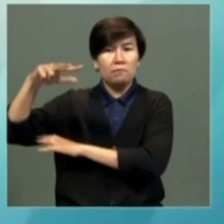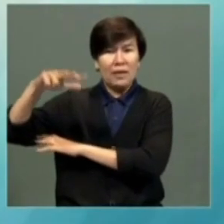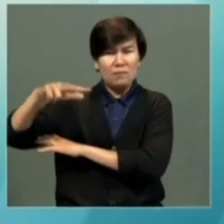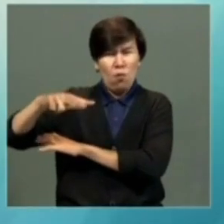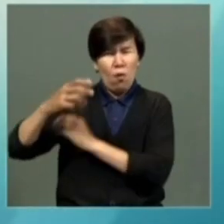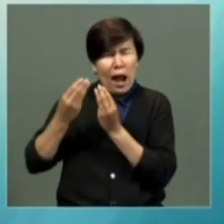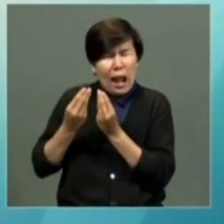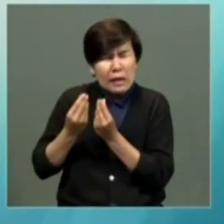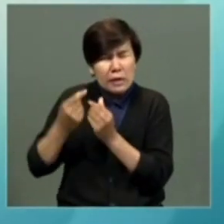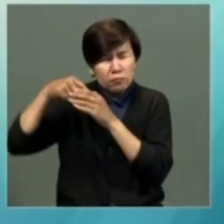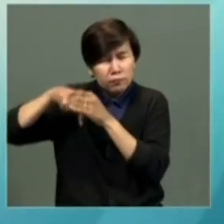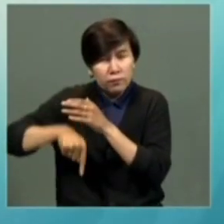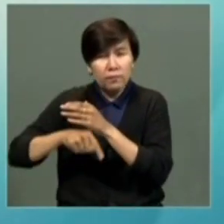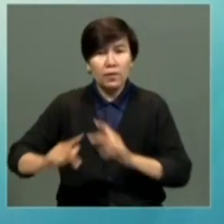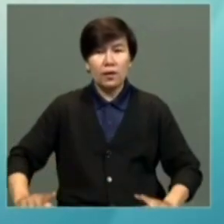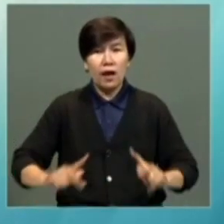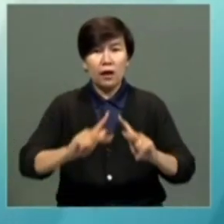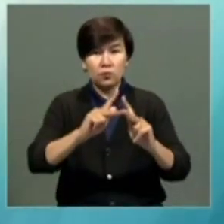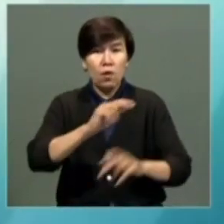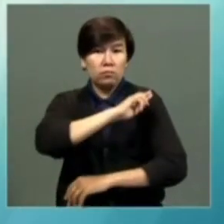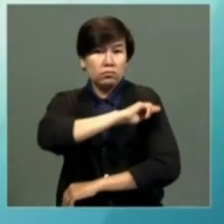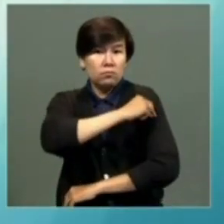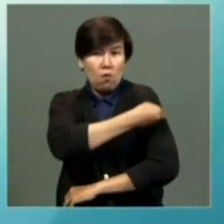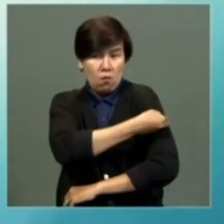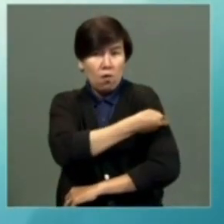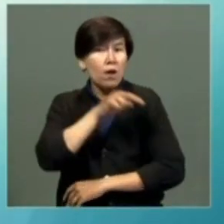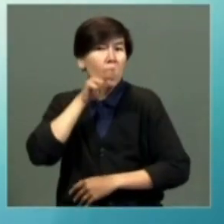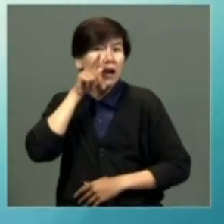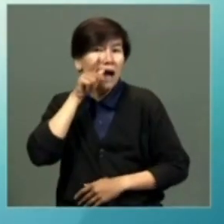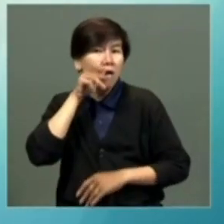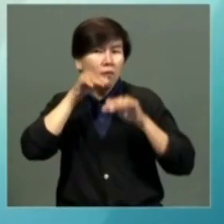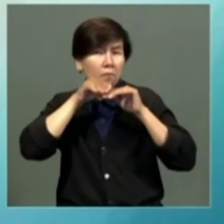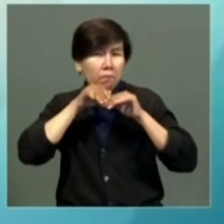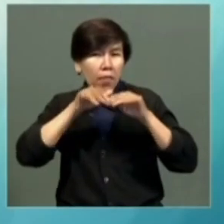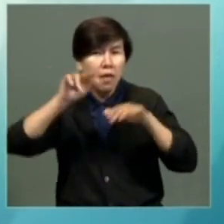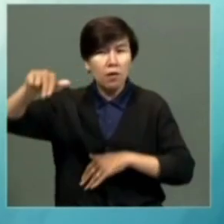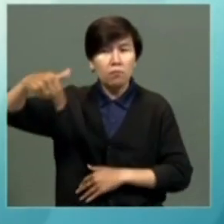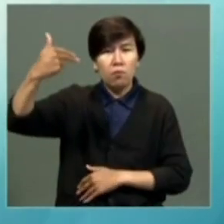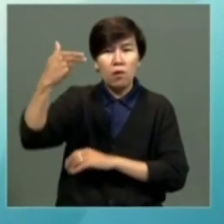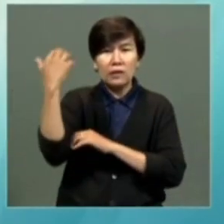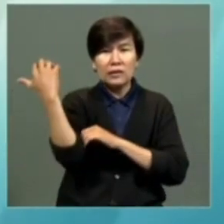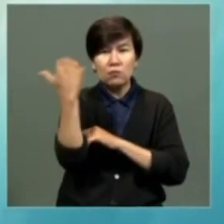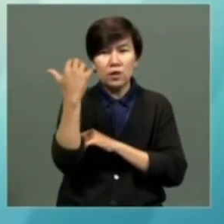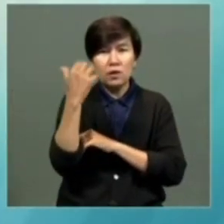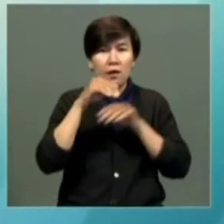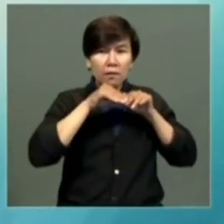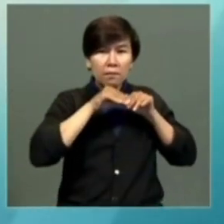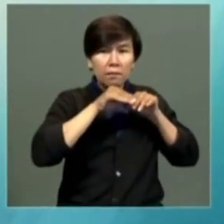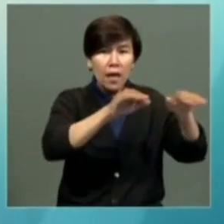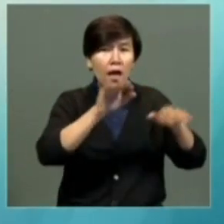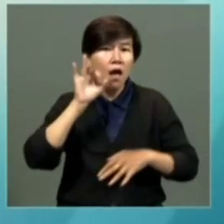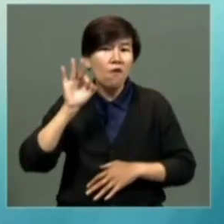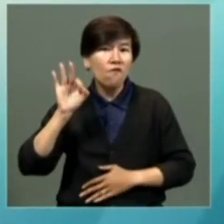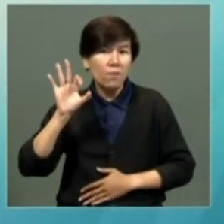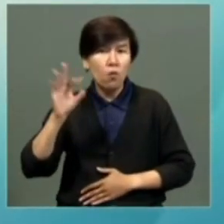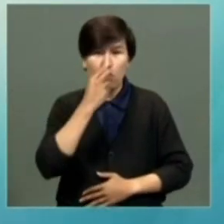ทางกระทรวงสาธารณสุขจะมีการถ่ายทอด ออกไปทาง Facebook เป็นการแถลงข่าวเพิ่มเ